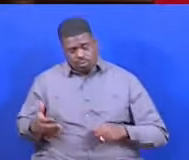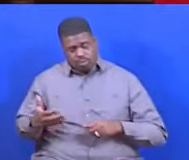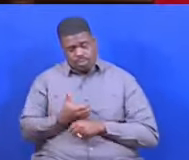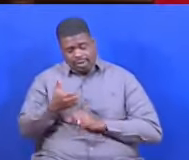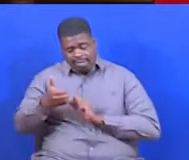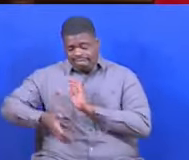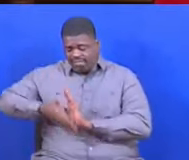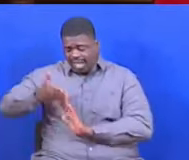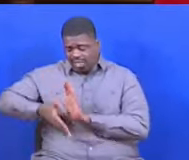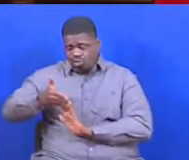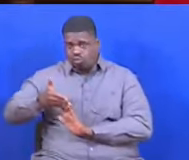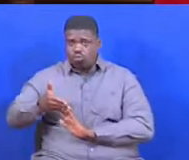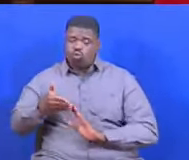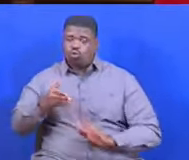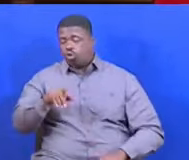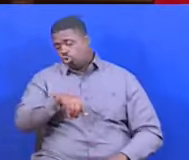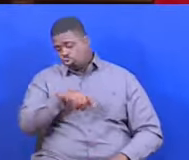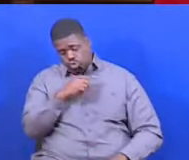kutosha